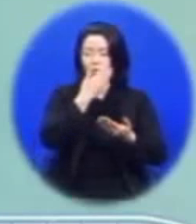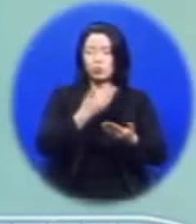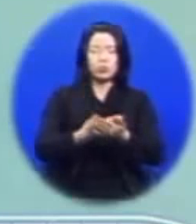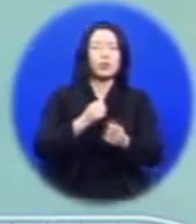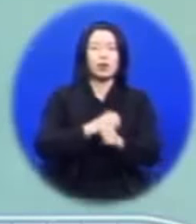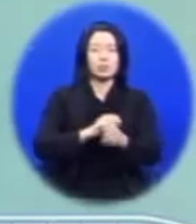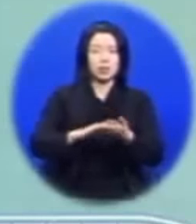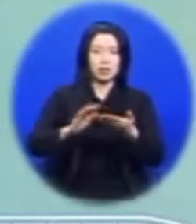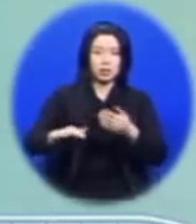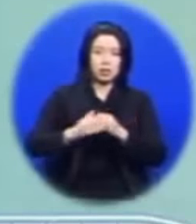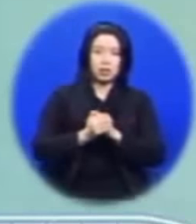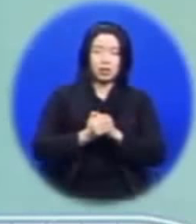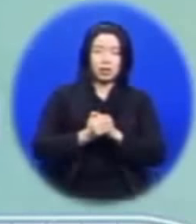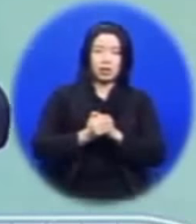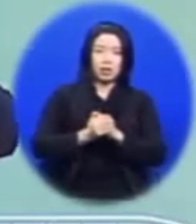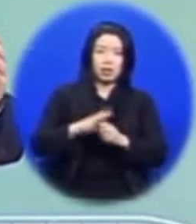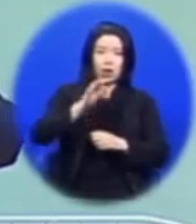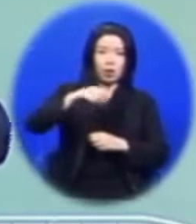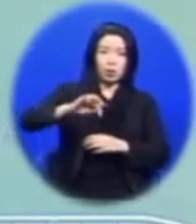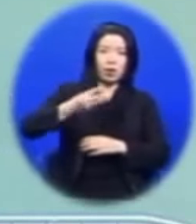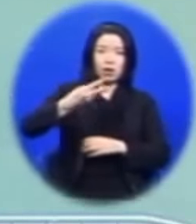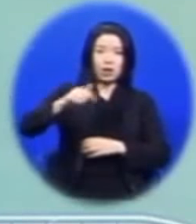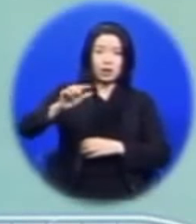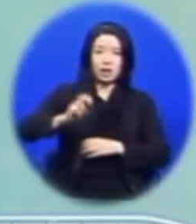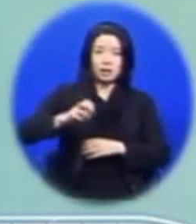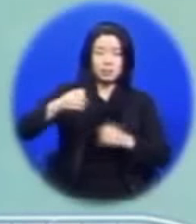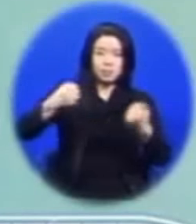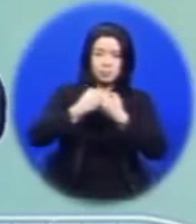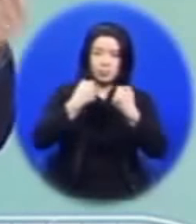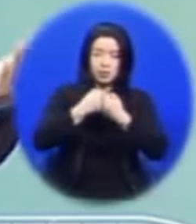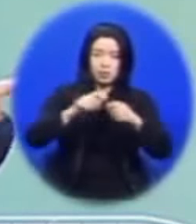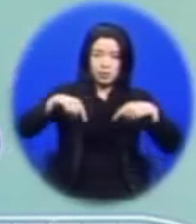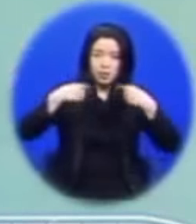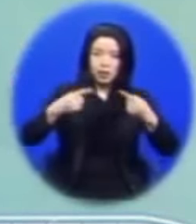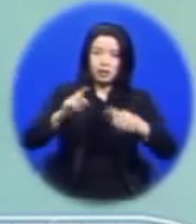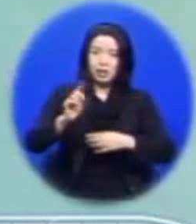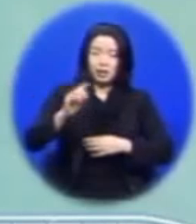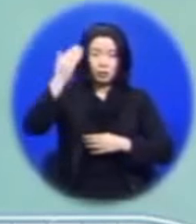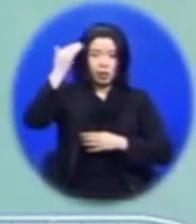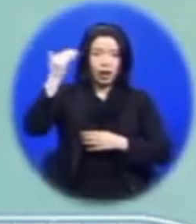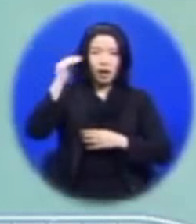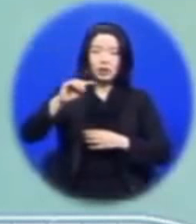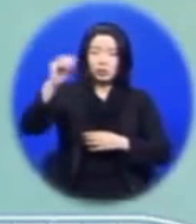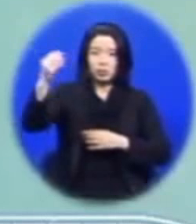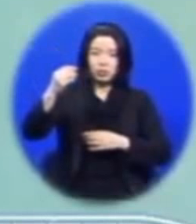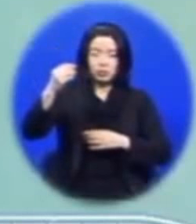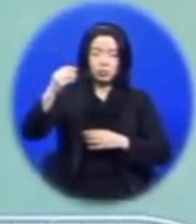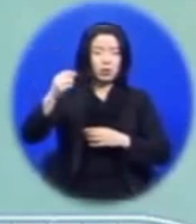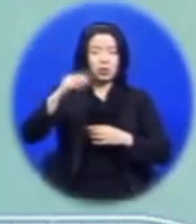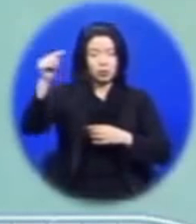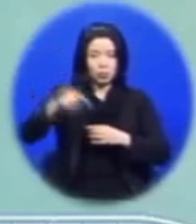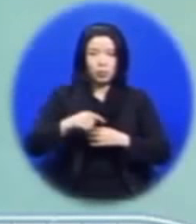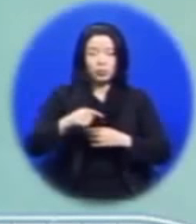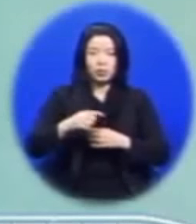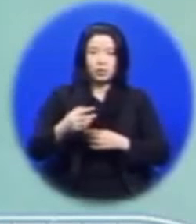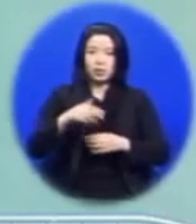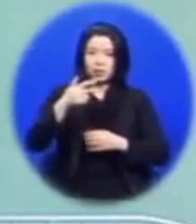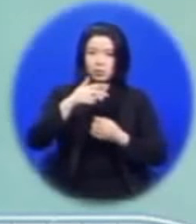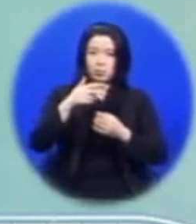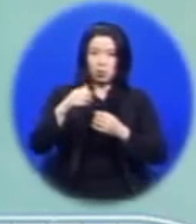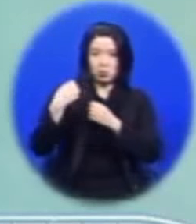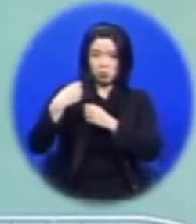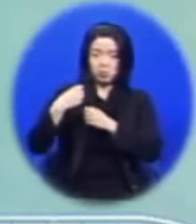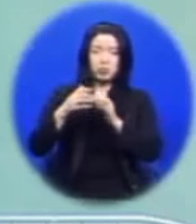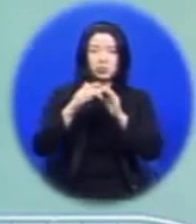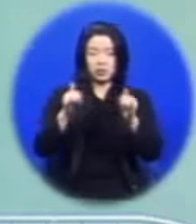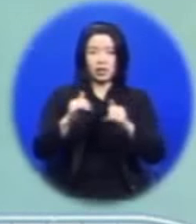중요해요 월남전 참전했다가 귀국한 어느 장교 아내를 만날